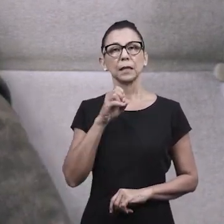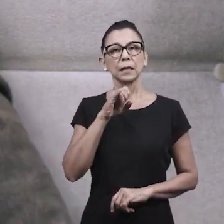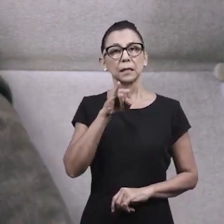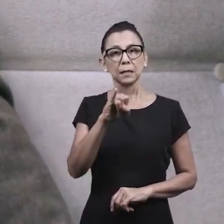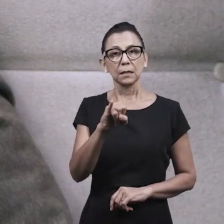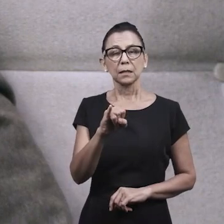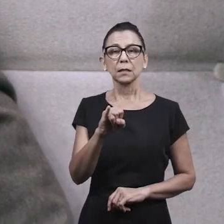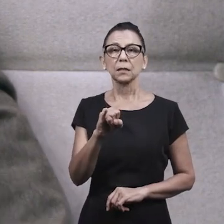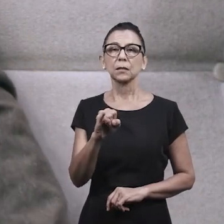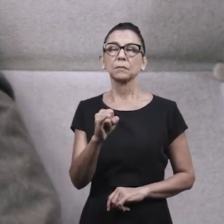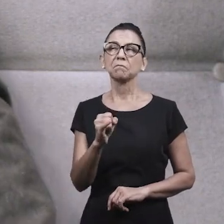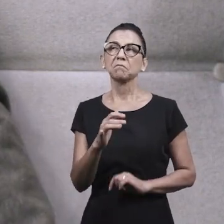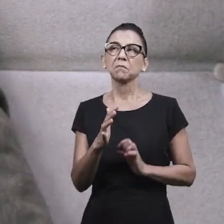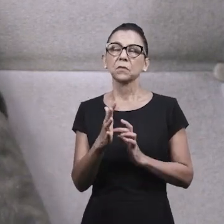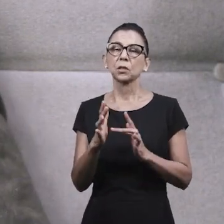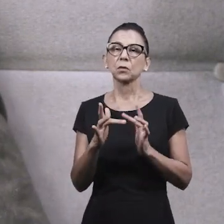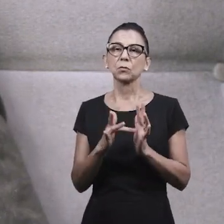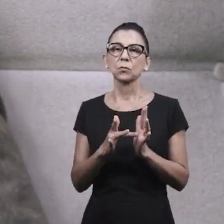un des chemins,